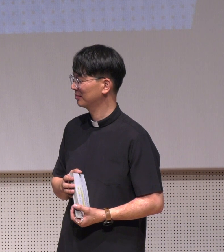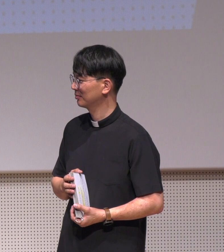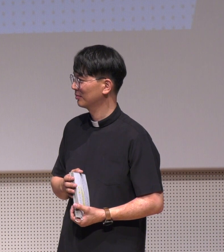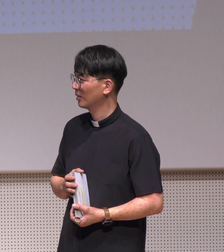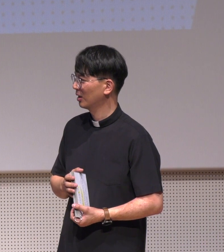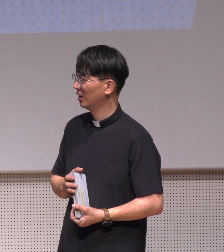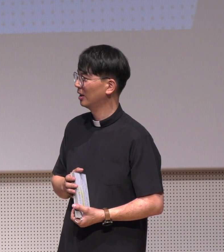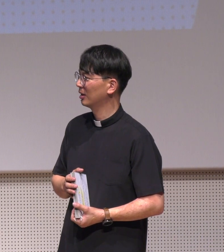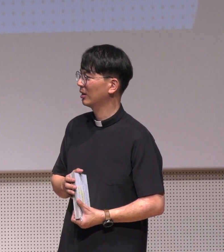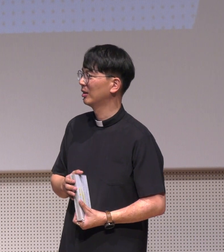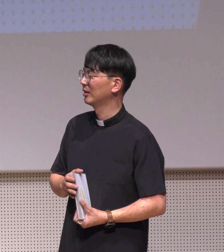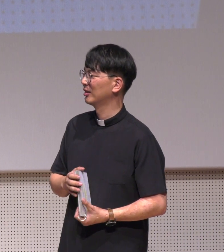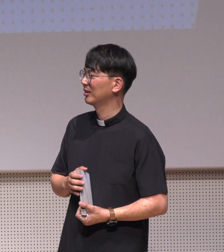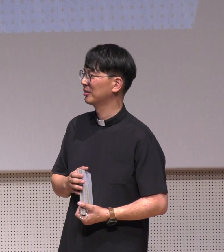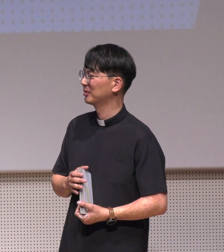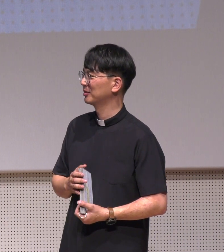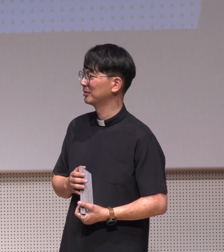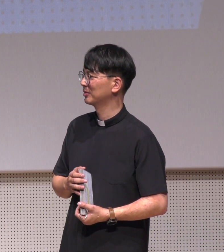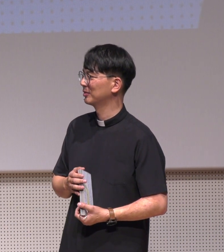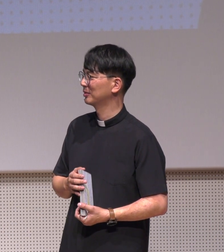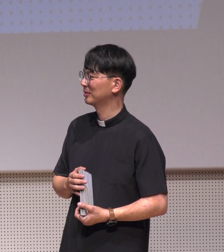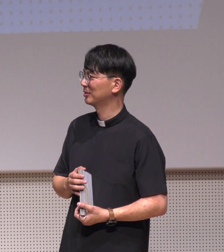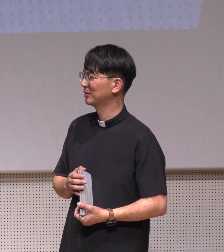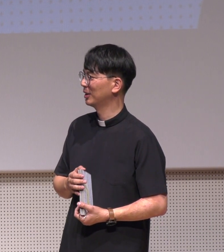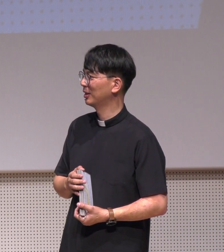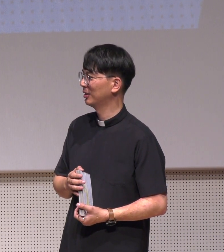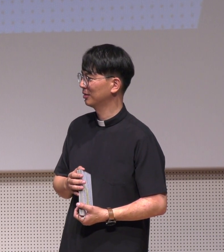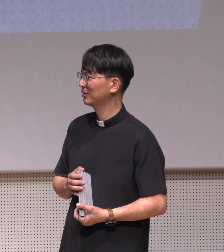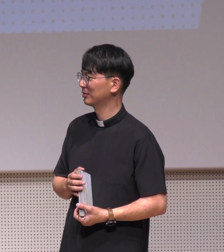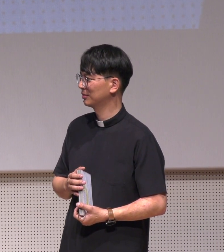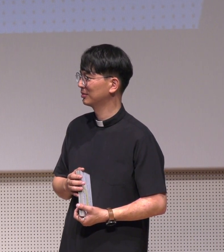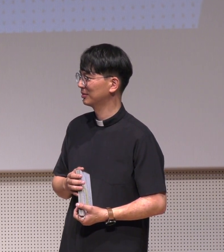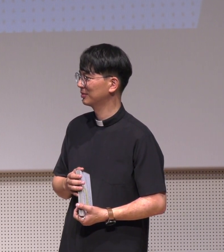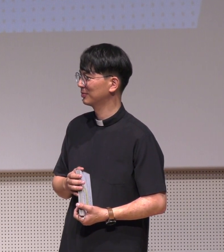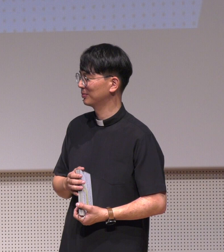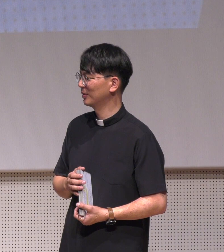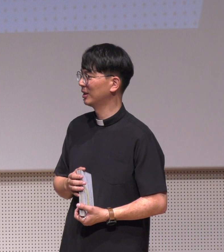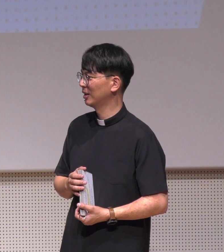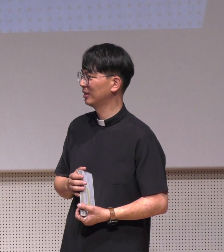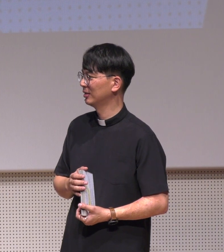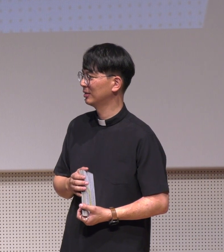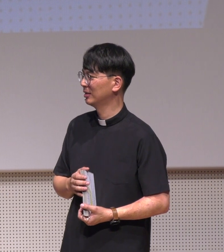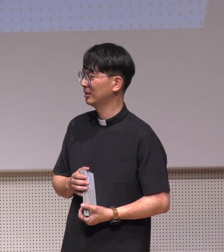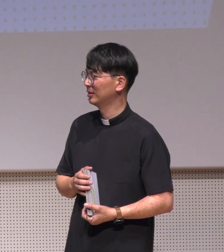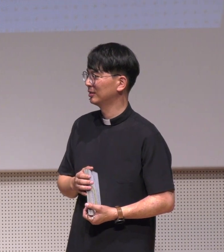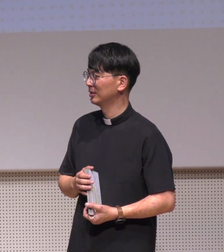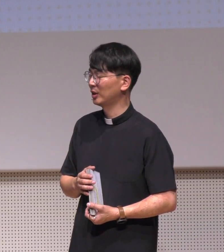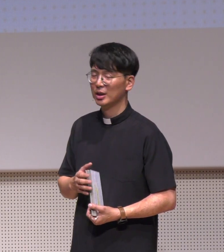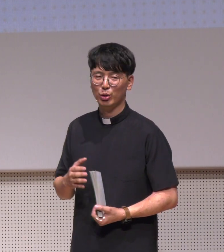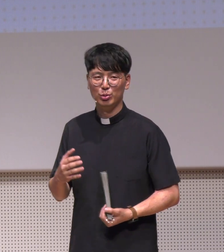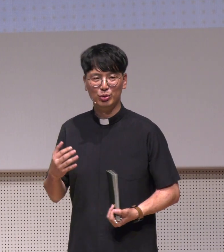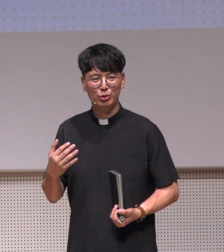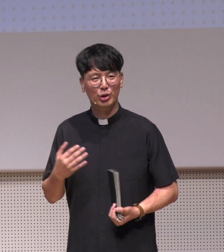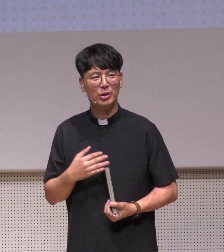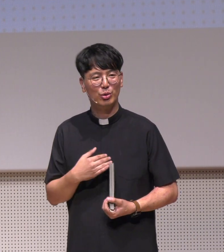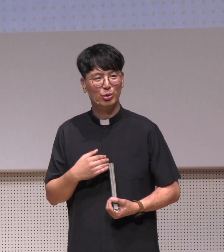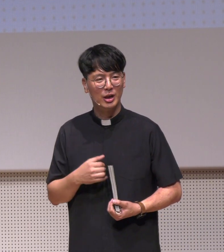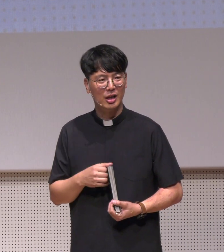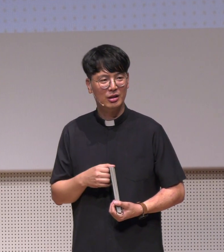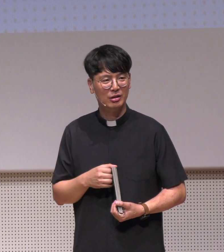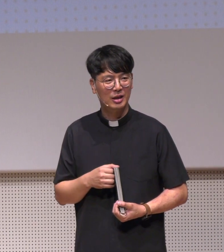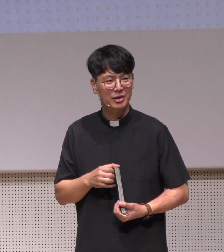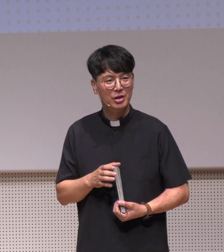이쪽. 같이 좀 놀았다. 주일학교, 교사회 이렇게 계속. 과거를 아는. 네. 네. 네. 네. 제가 초등부